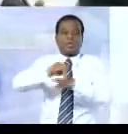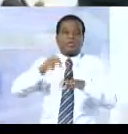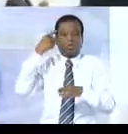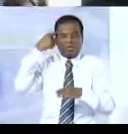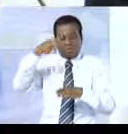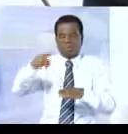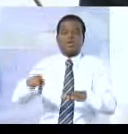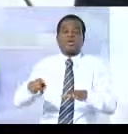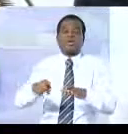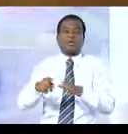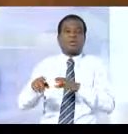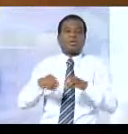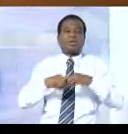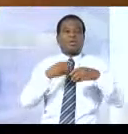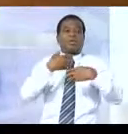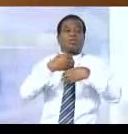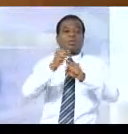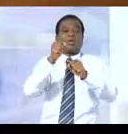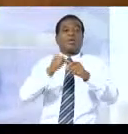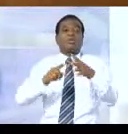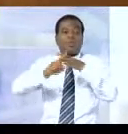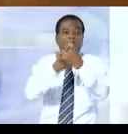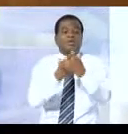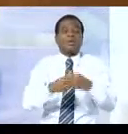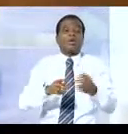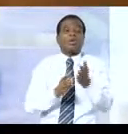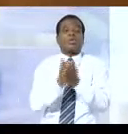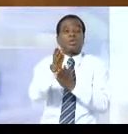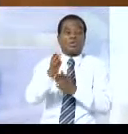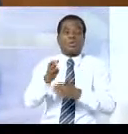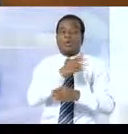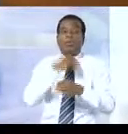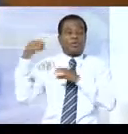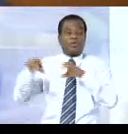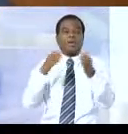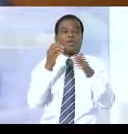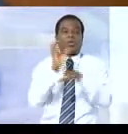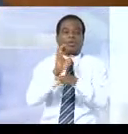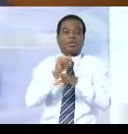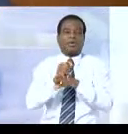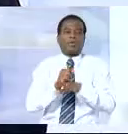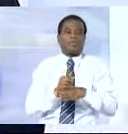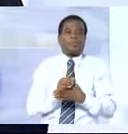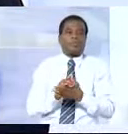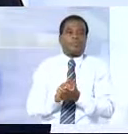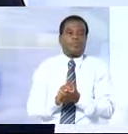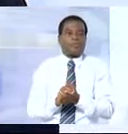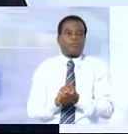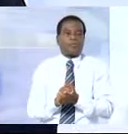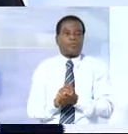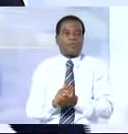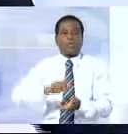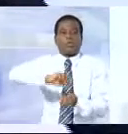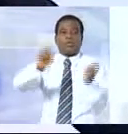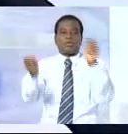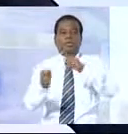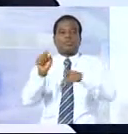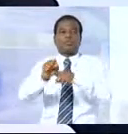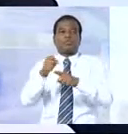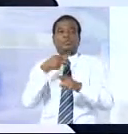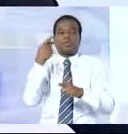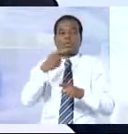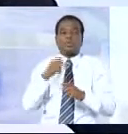le processus de développement de la Côte d'Ivoire afin d'en faire un pays émergent. Et on change de sujet pour